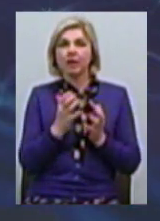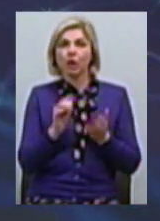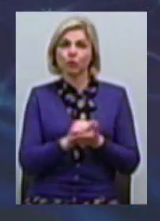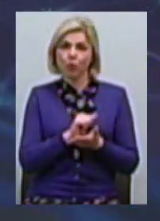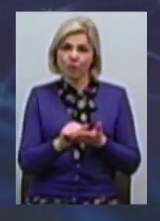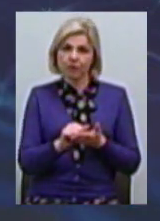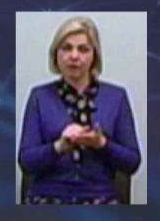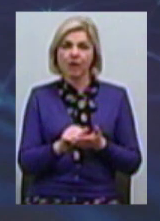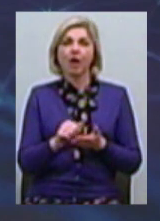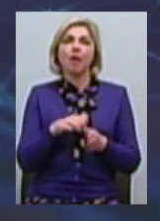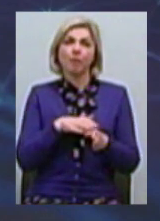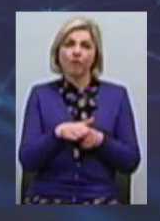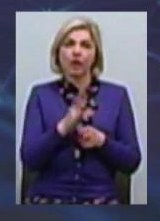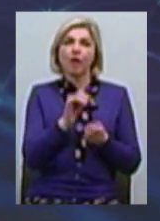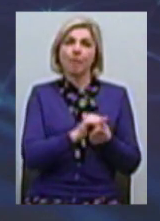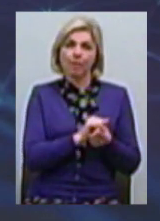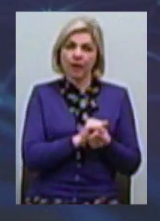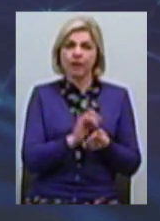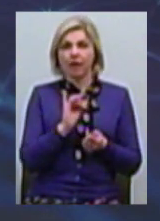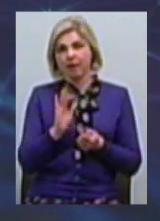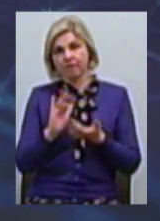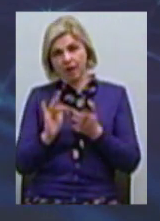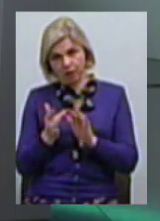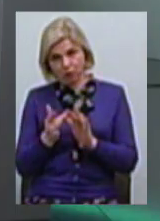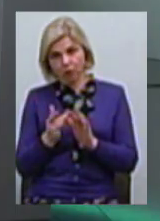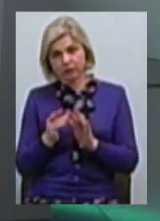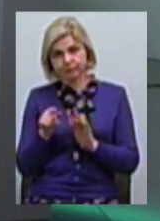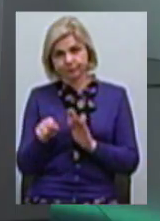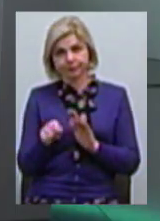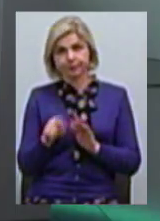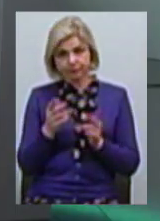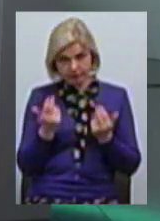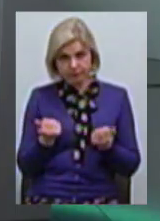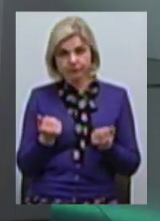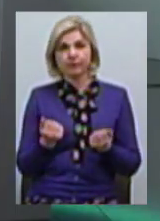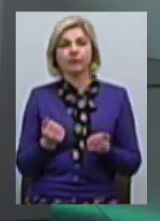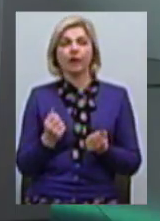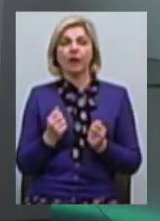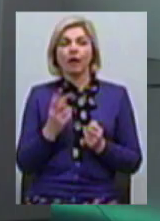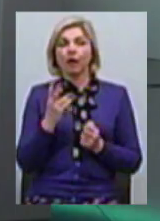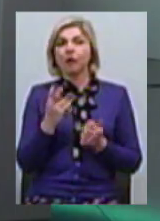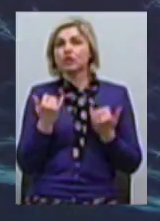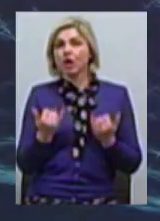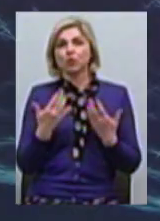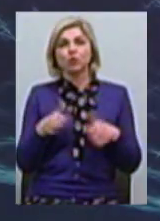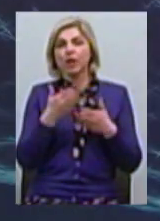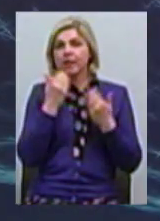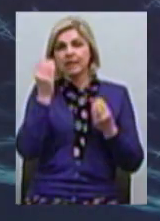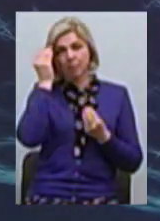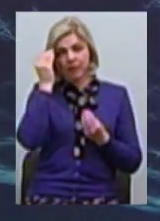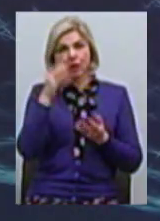документов відбувалось и на папере, и в электронном выгляде, так? Не, на самом деле их нет смысла уже, конечно, дублировать,